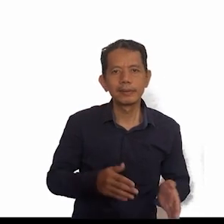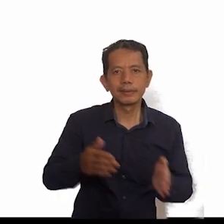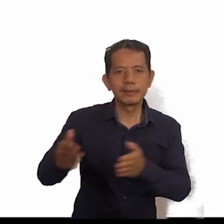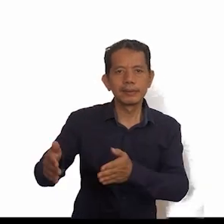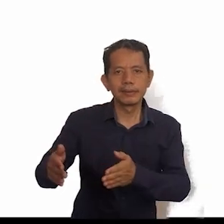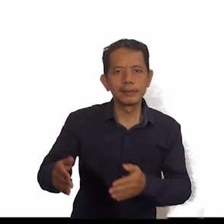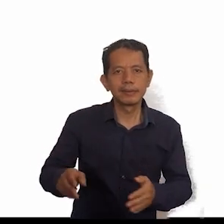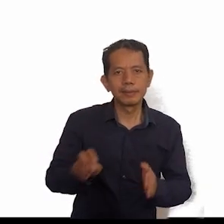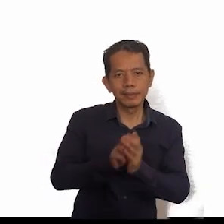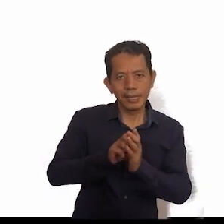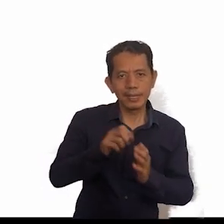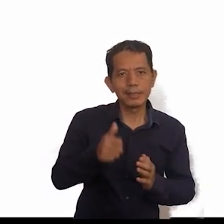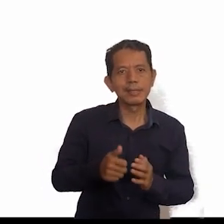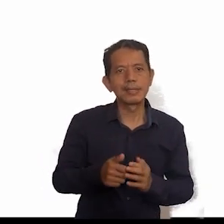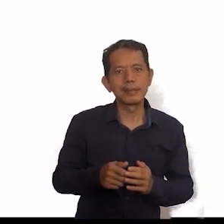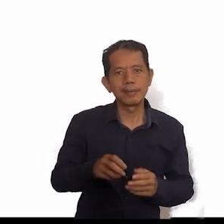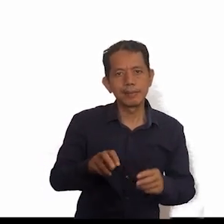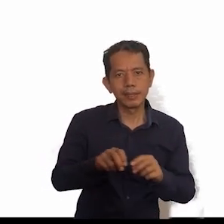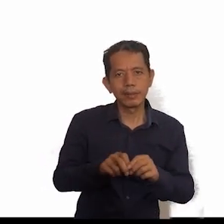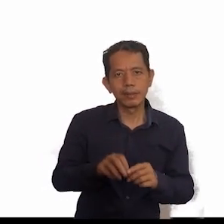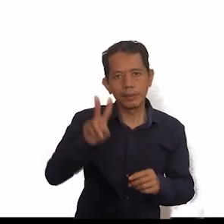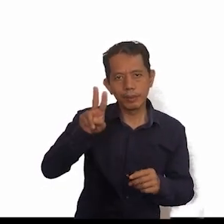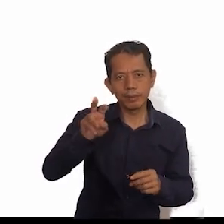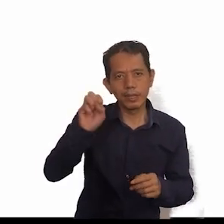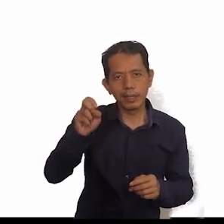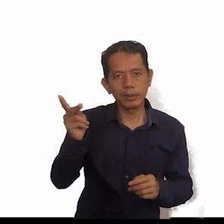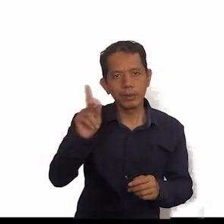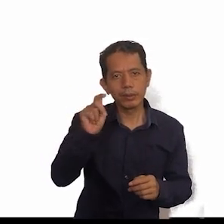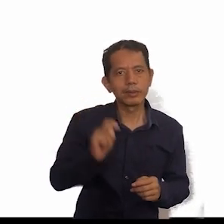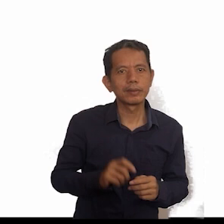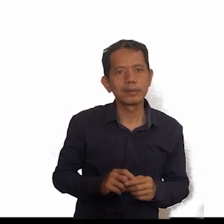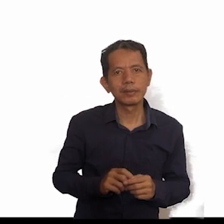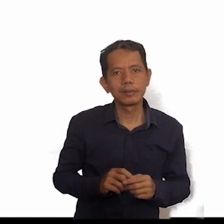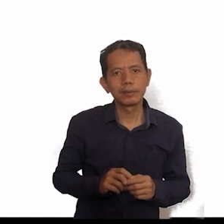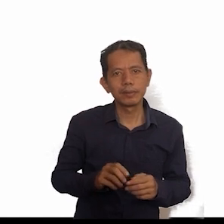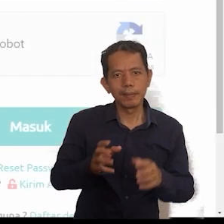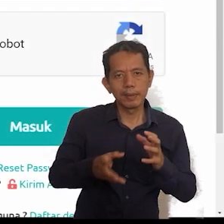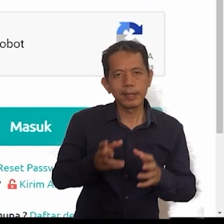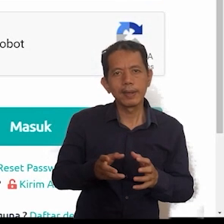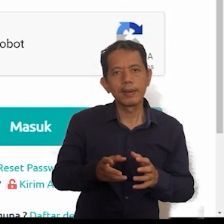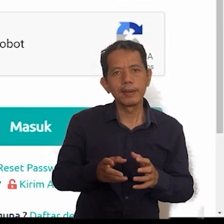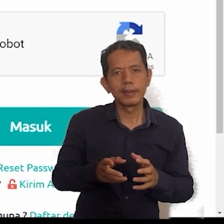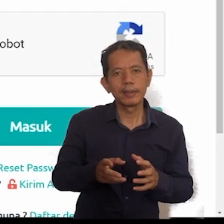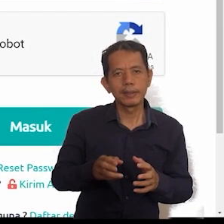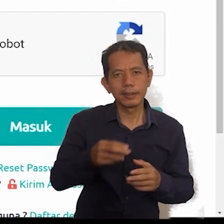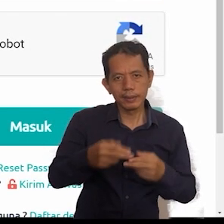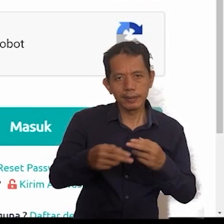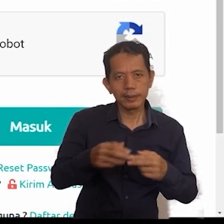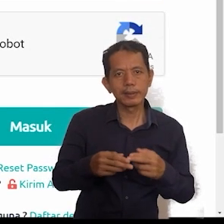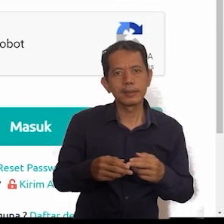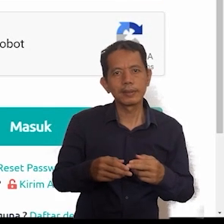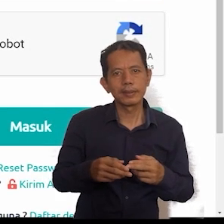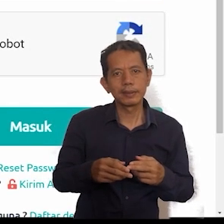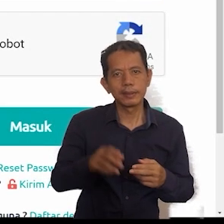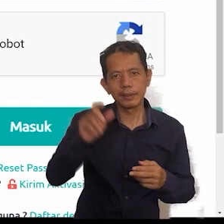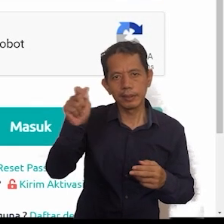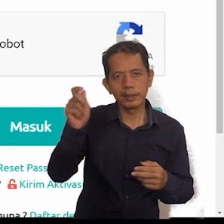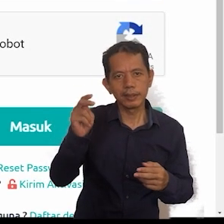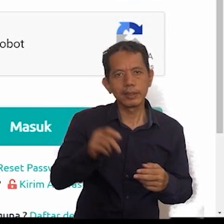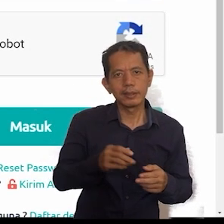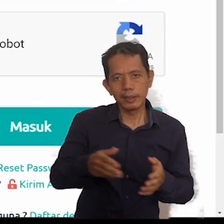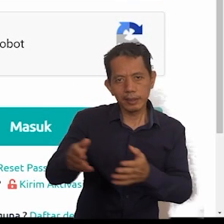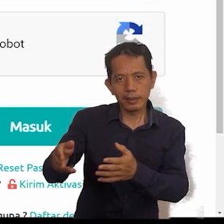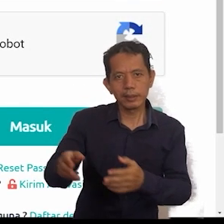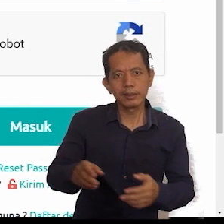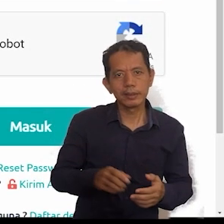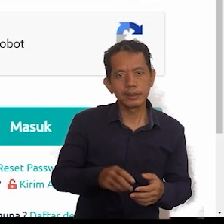Setelah berhasil melakukan verifikasi akun, maka rekan-rekan akan diarahkan ke laman